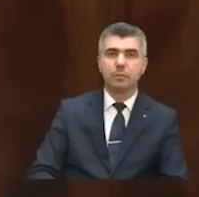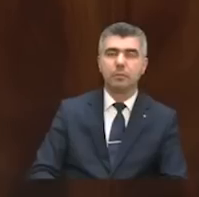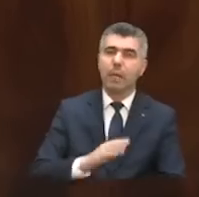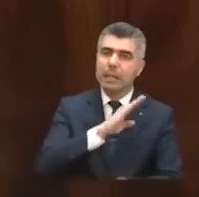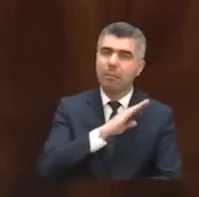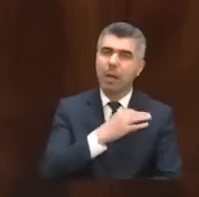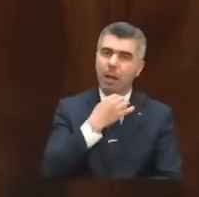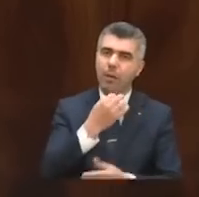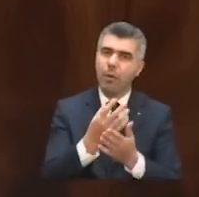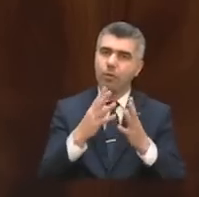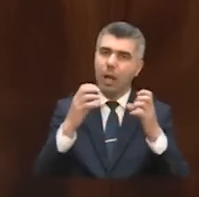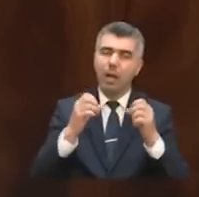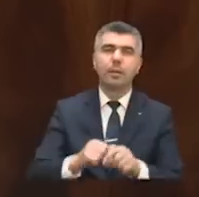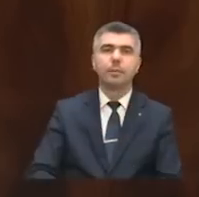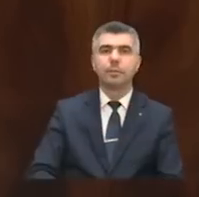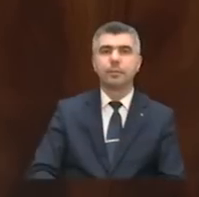أصبر.